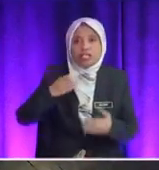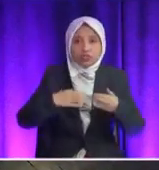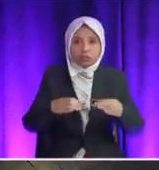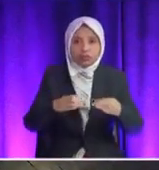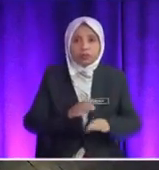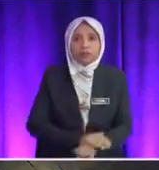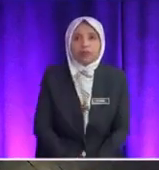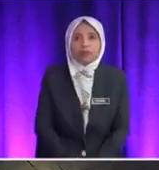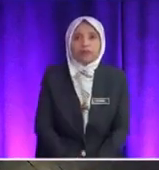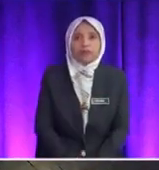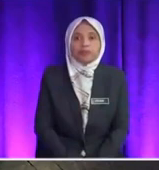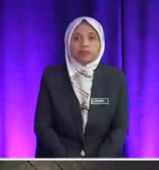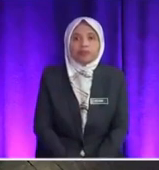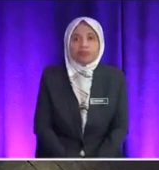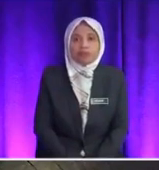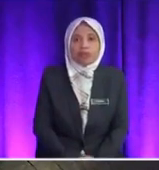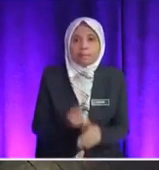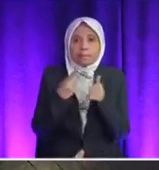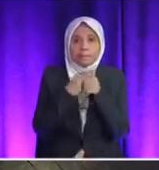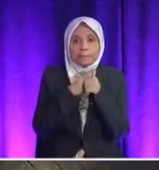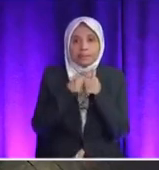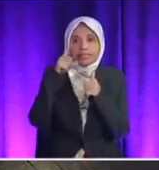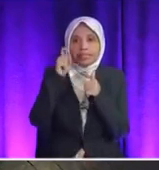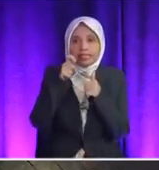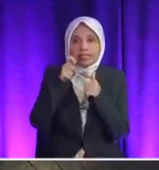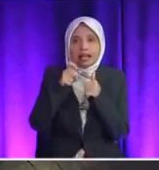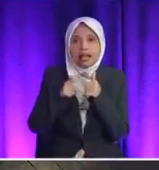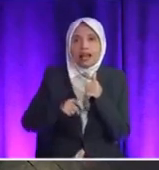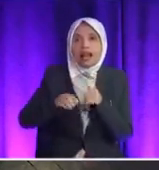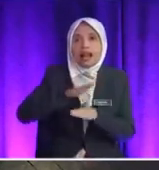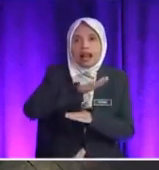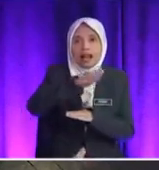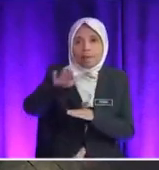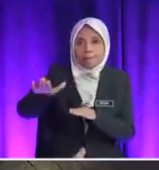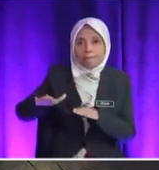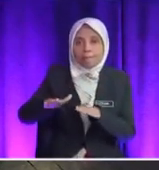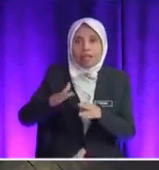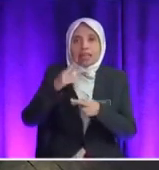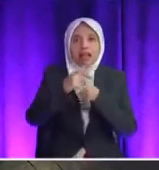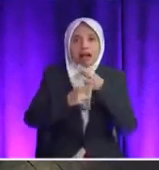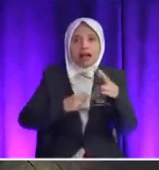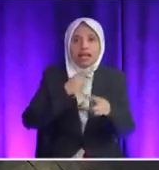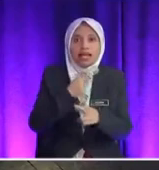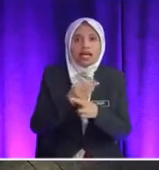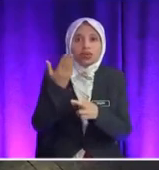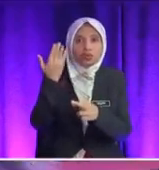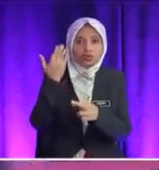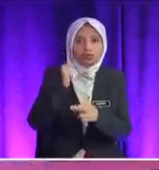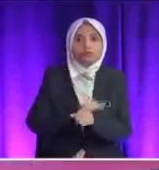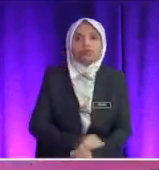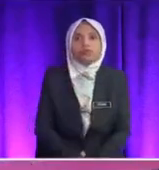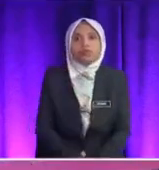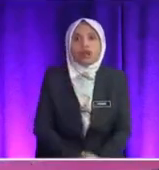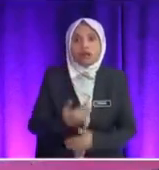rohmanir Rohim pertama kali kita kita bye Oke